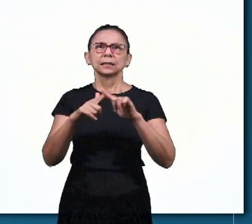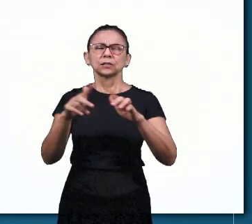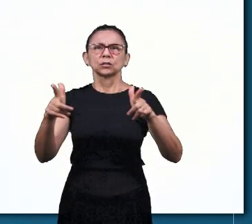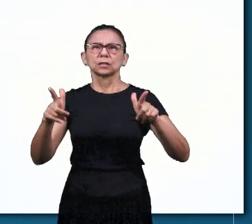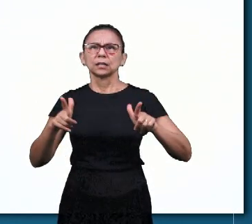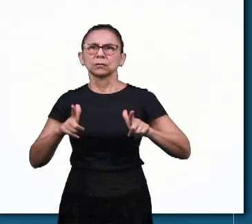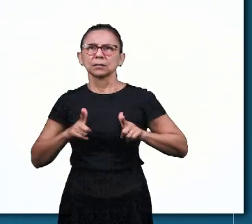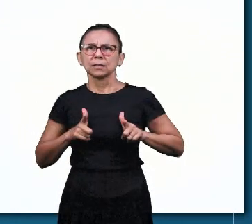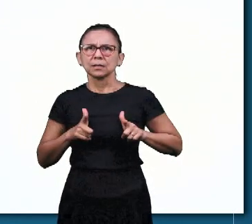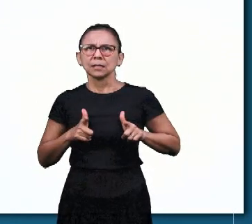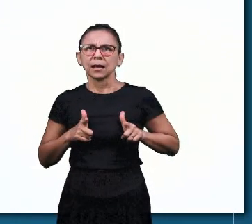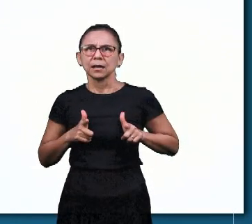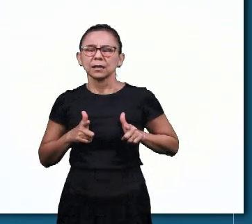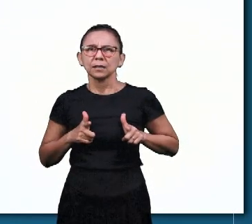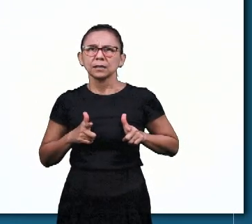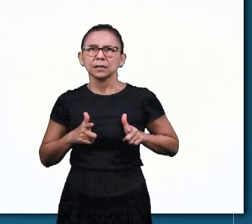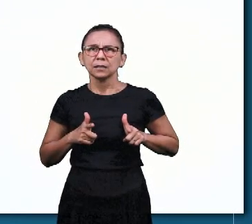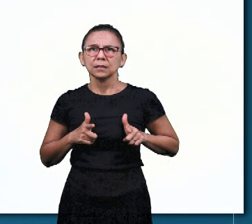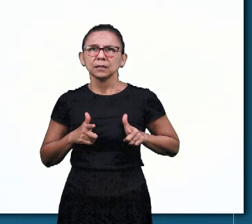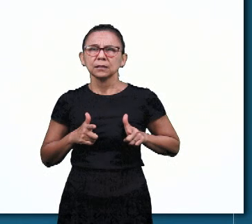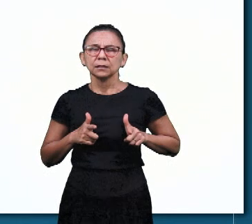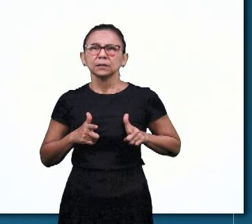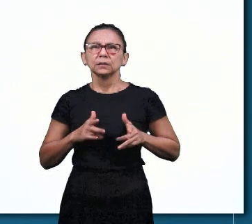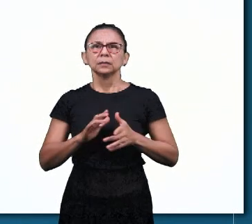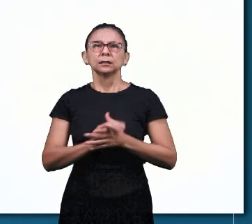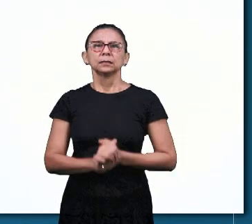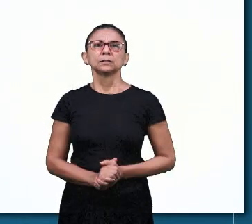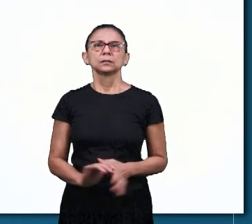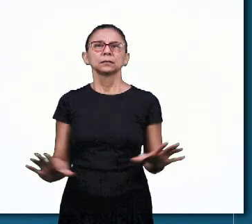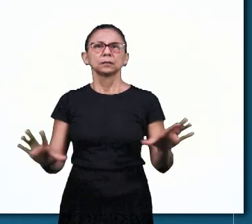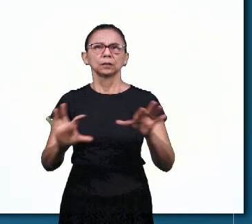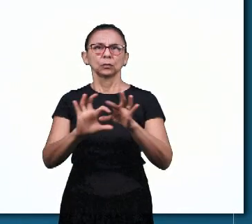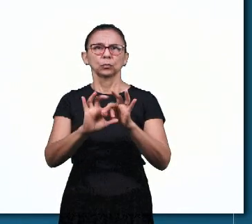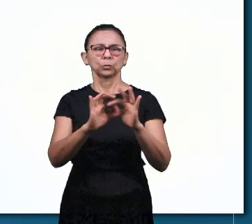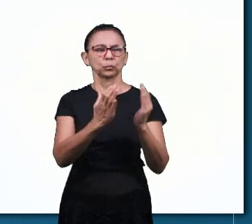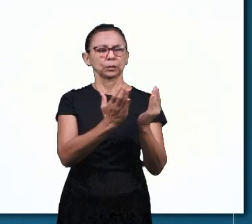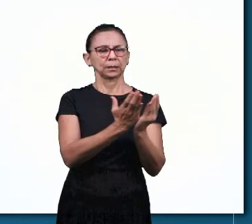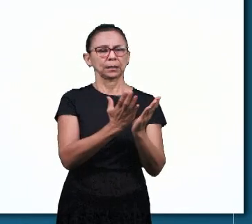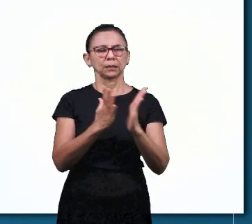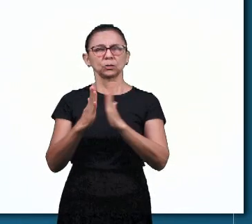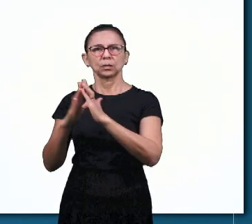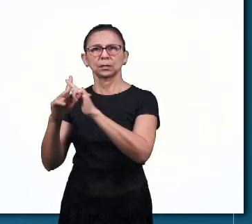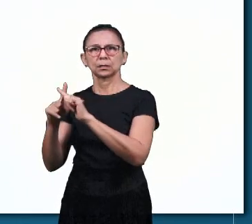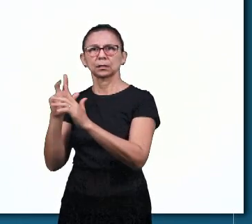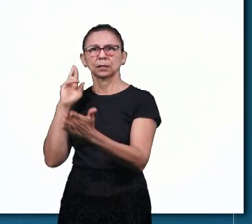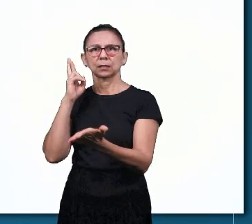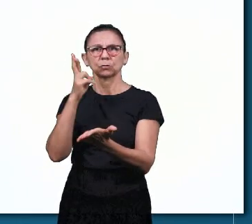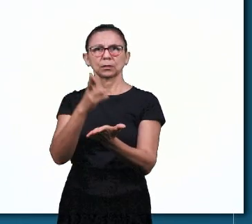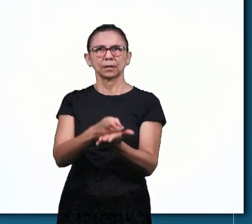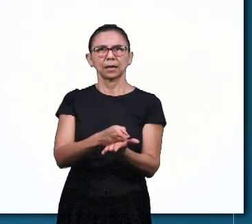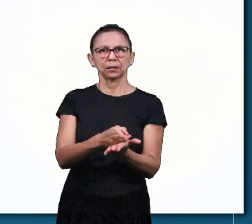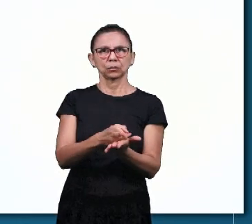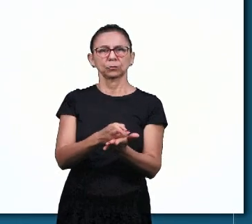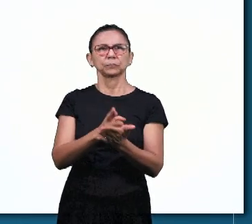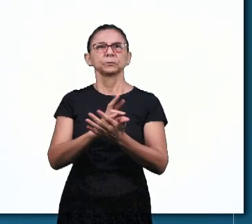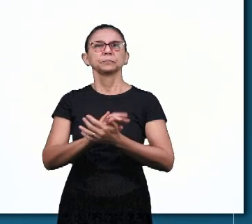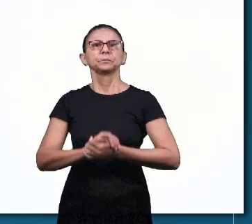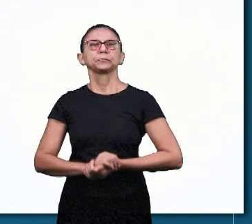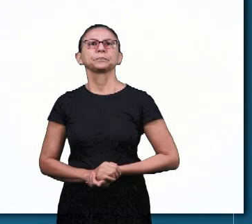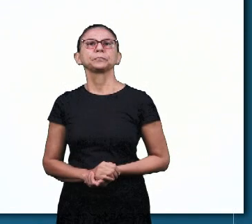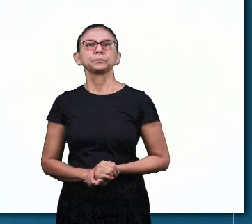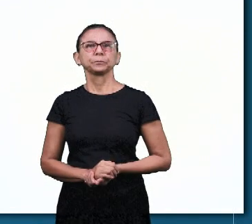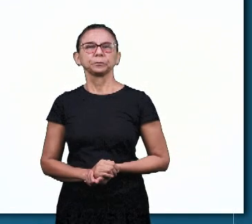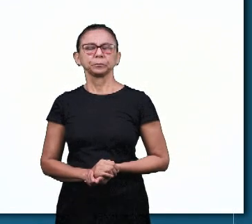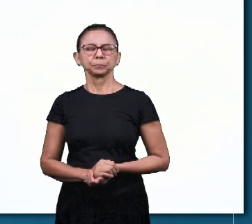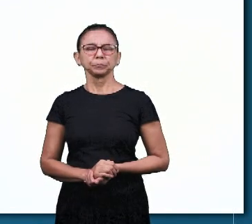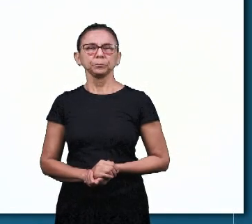et qui concerne le chrétien et l'église. Donc, les raisons, les résultats qui concernent le chrétien et l'église en citant les